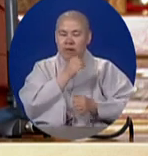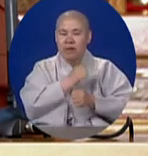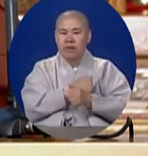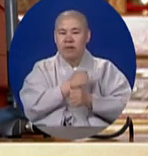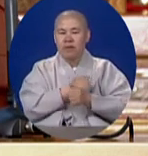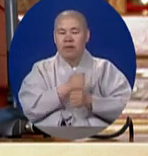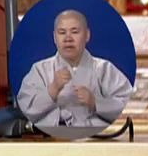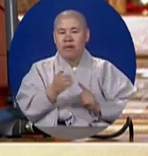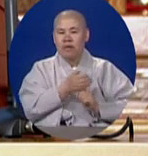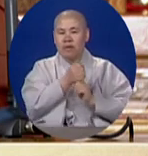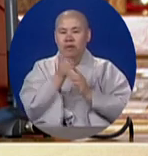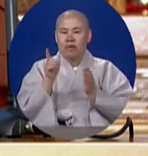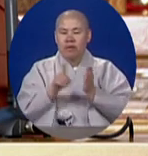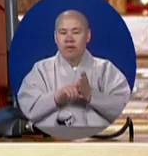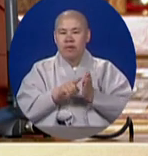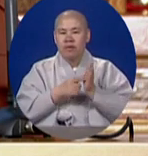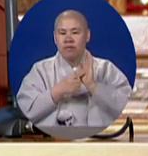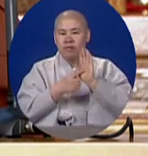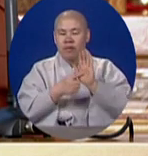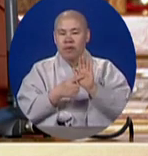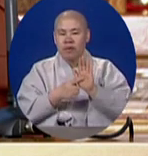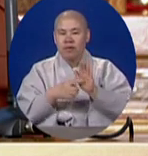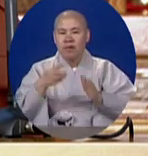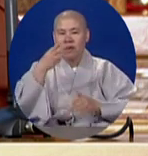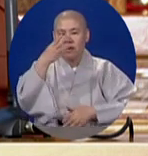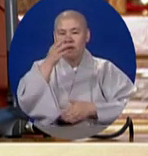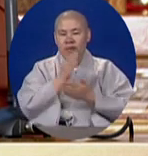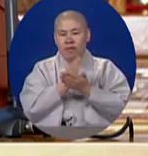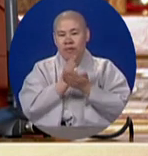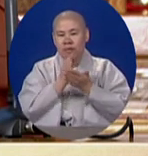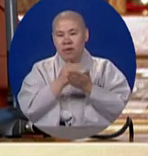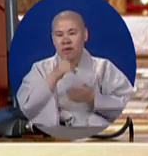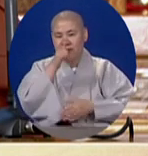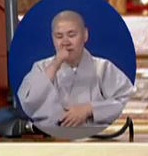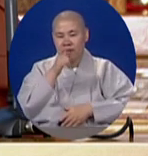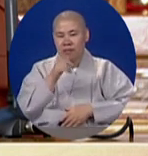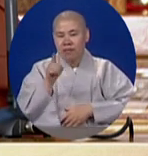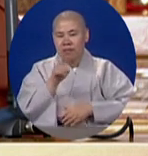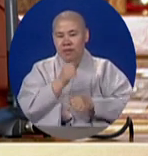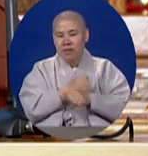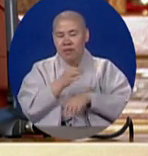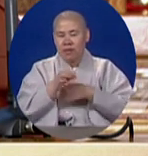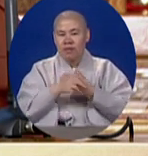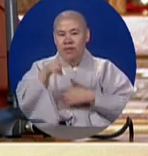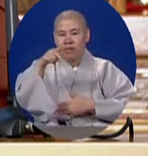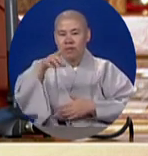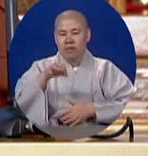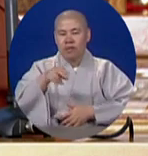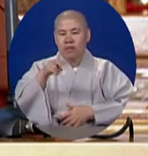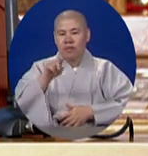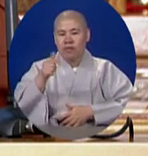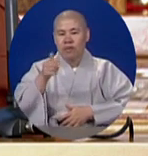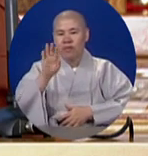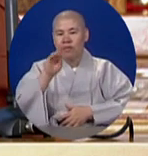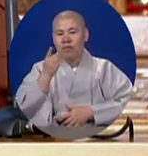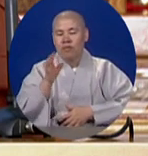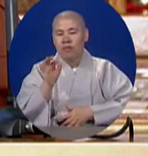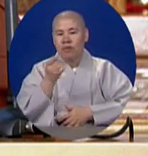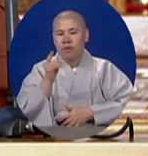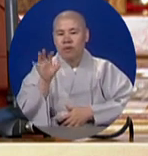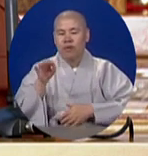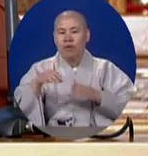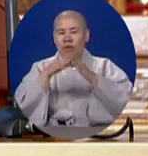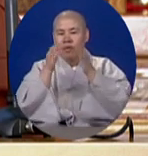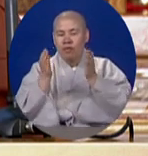불교를 표현하는 것이 그 세 가지인데, 뭐냐? 중선봉행하라,